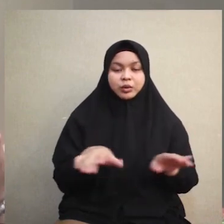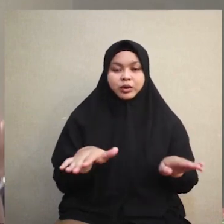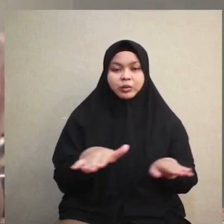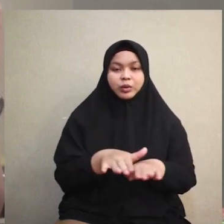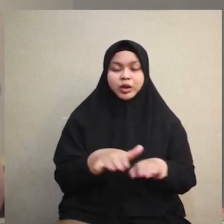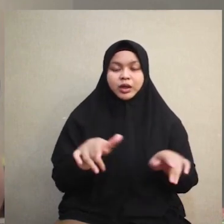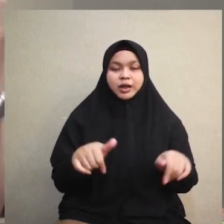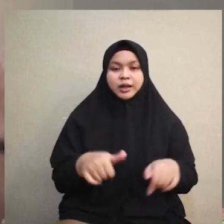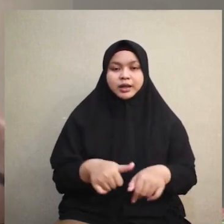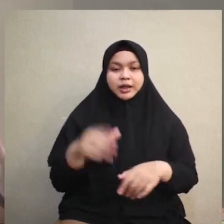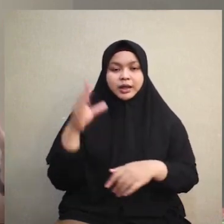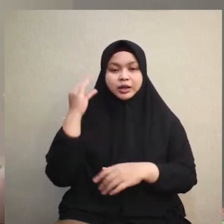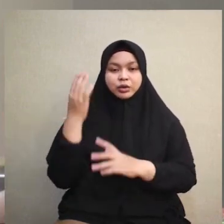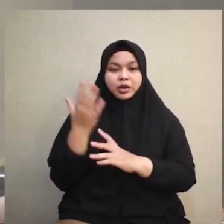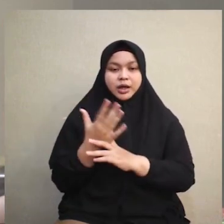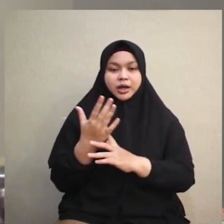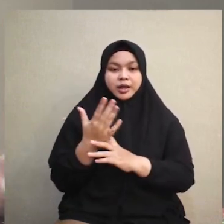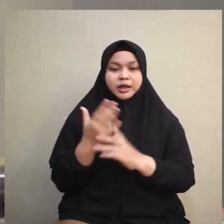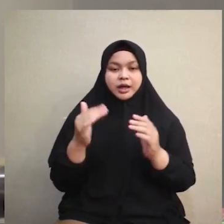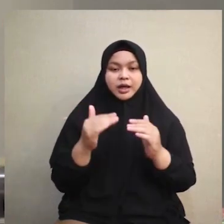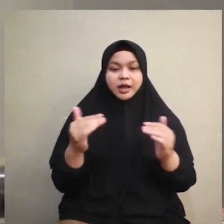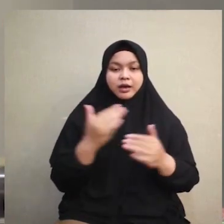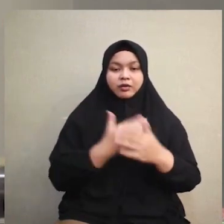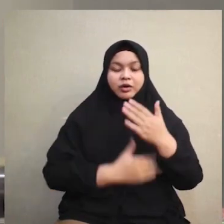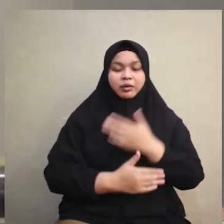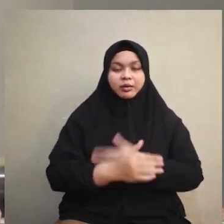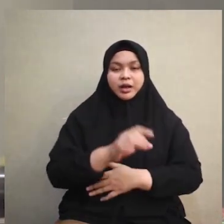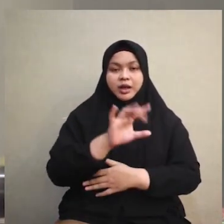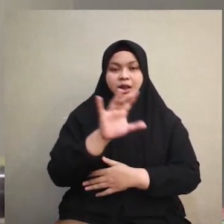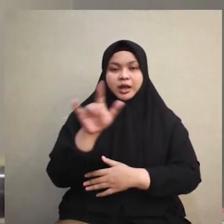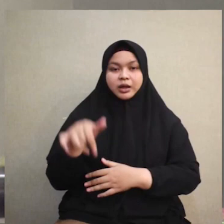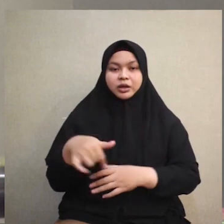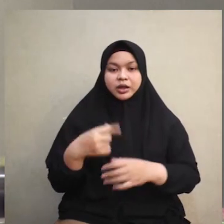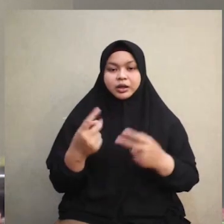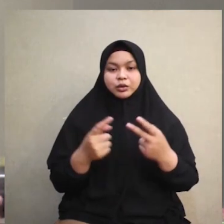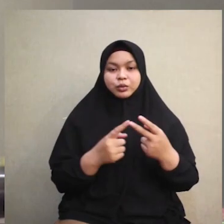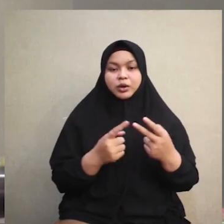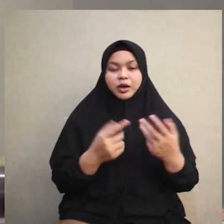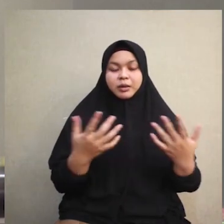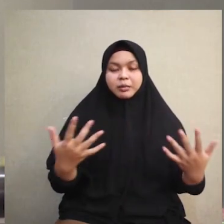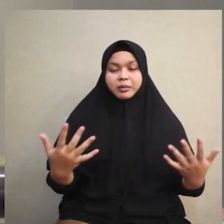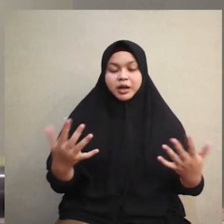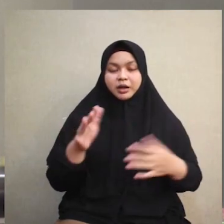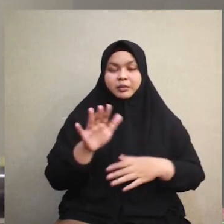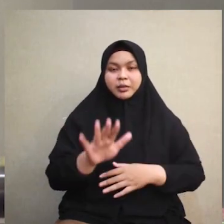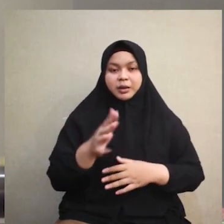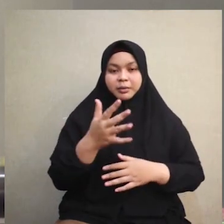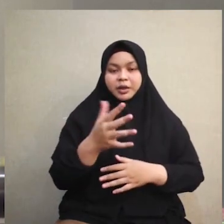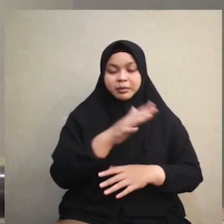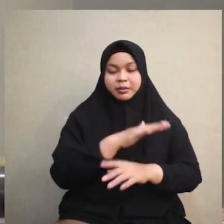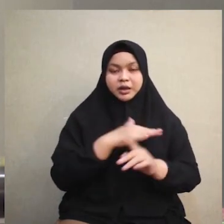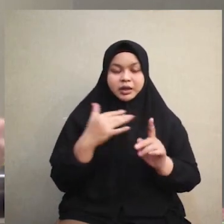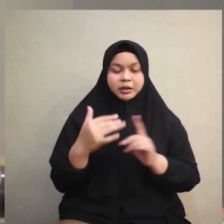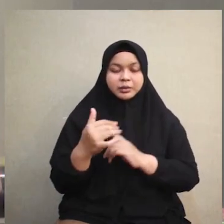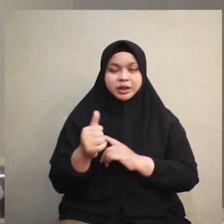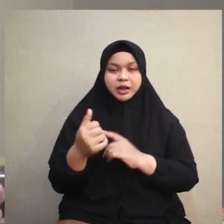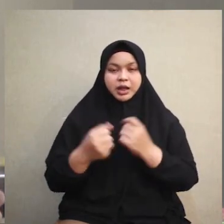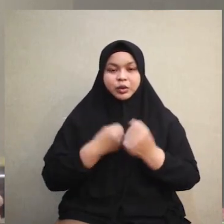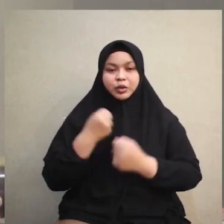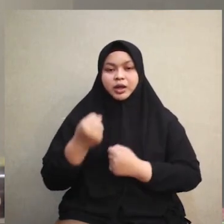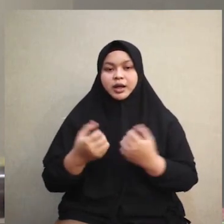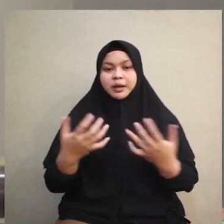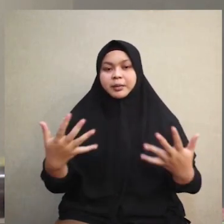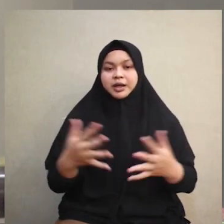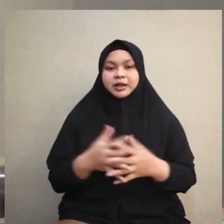akses keadilan difabel dan lain-lain itu yang pertama Nah yang kedua kedepannya Apa sih yang masyarakat Sipil bisa lakukan gitu